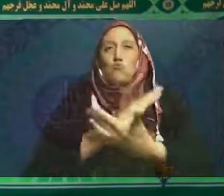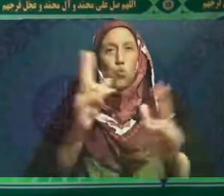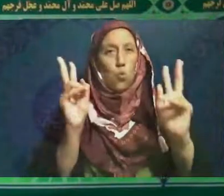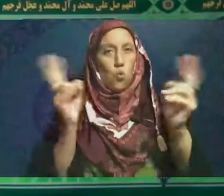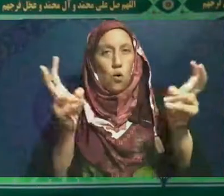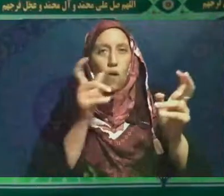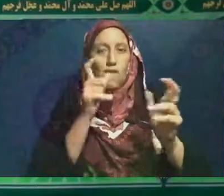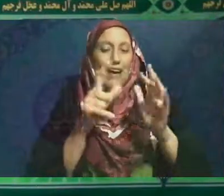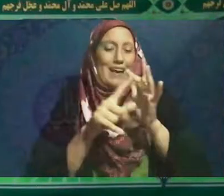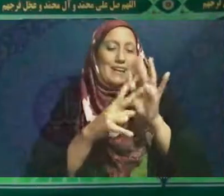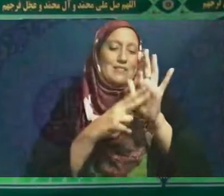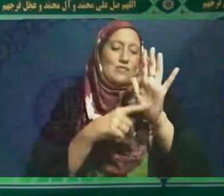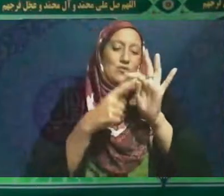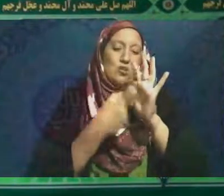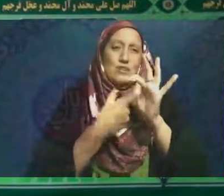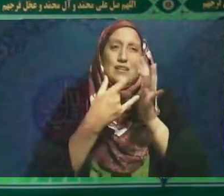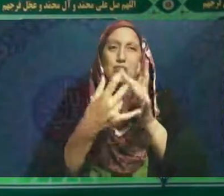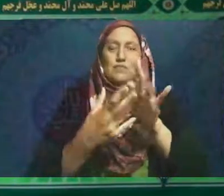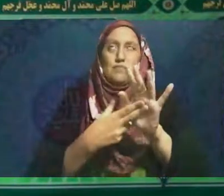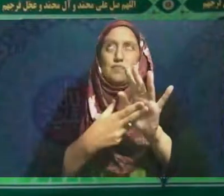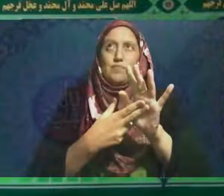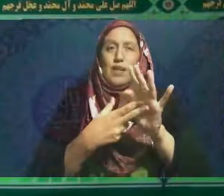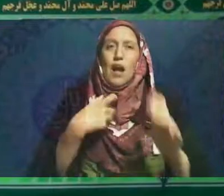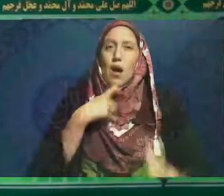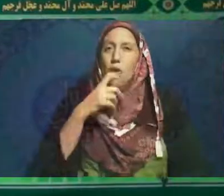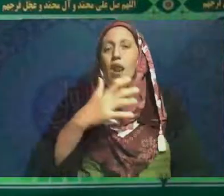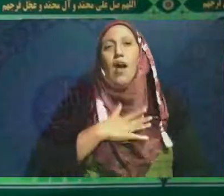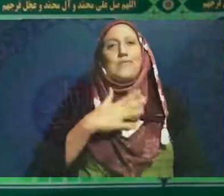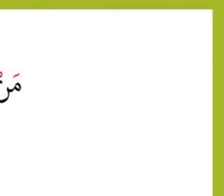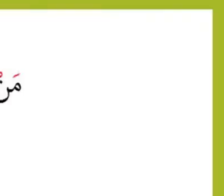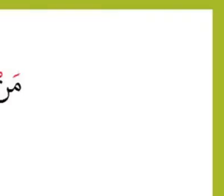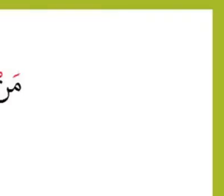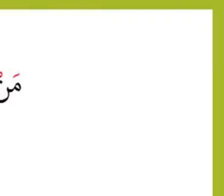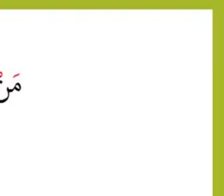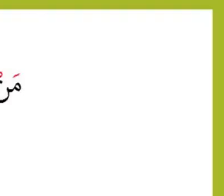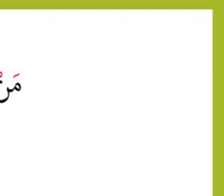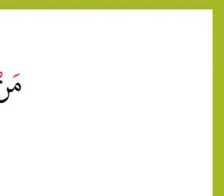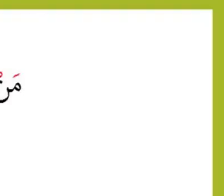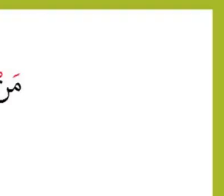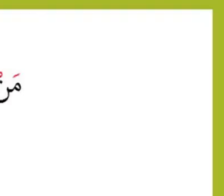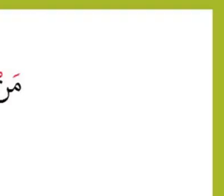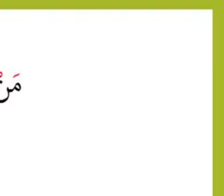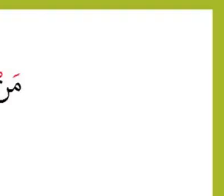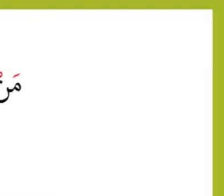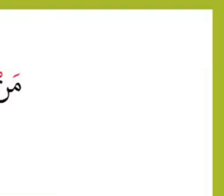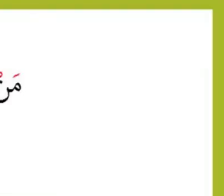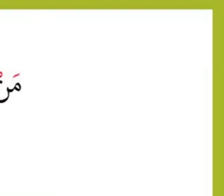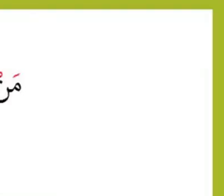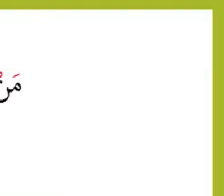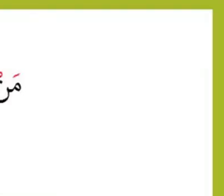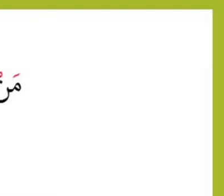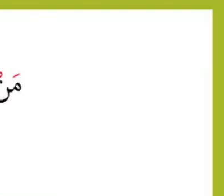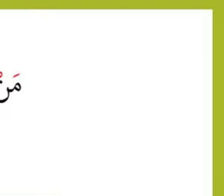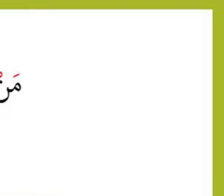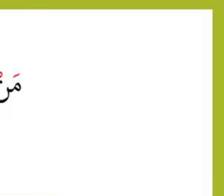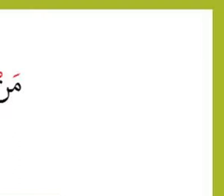famous ayah that you all inshallah know, Ayatul Kursi. مَنْ ذَلَّذِي يَشْفَعُ عِنْدَهُ إِلَّا بِإِذْنِهِ. Who